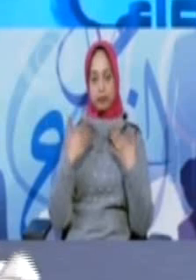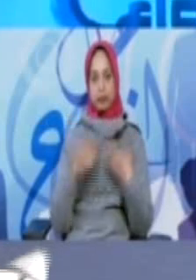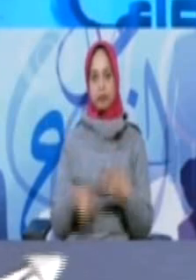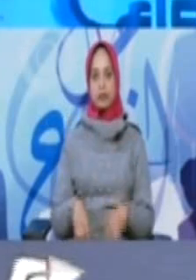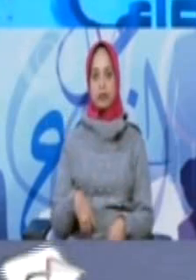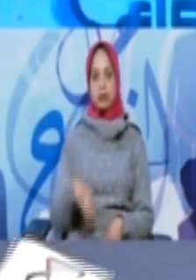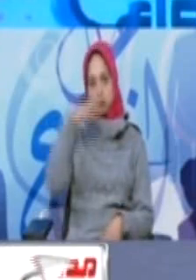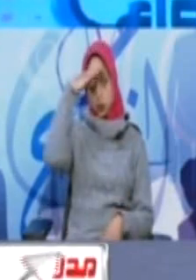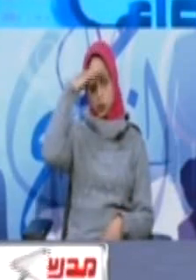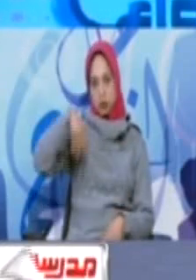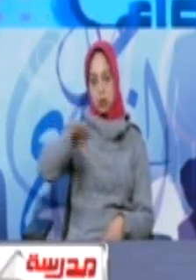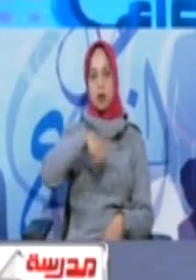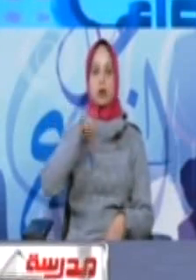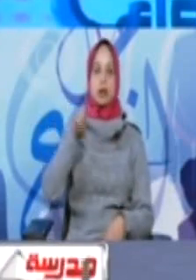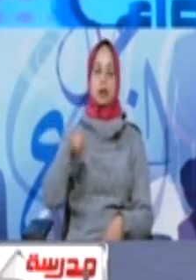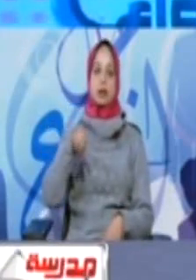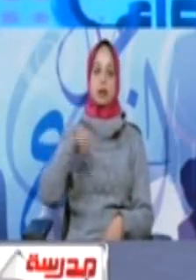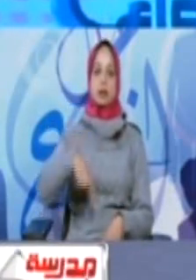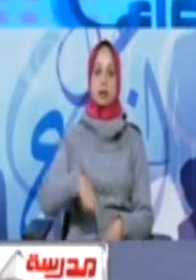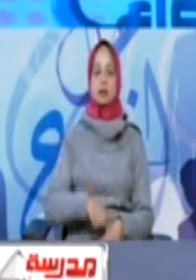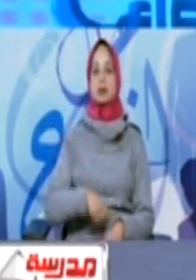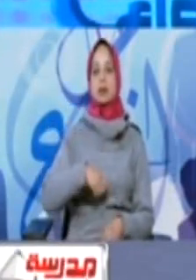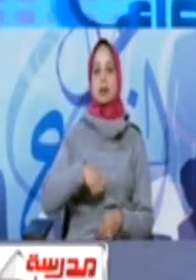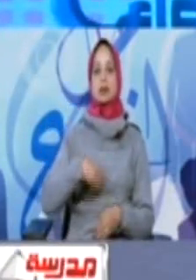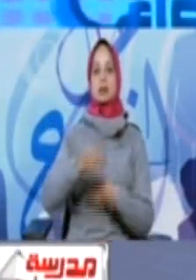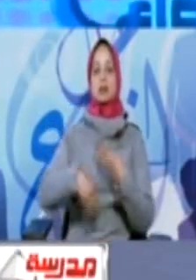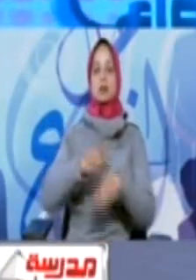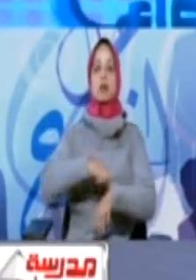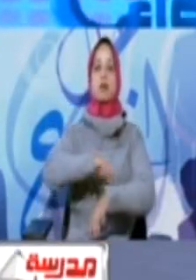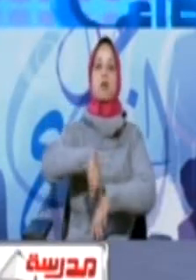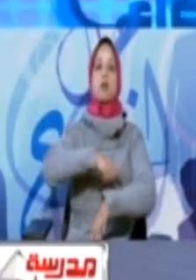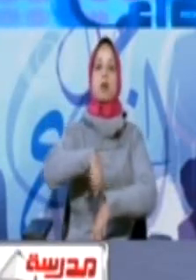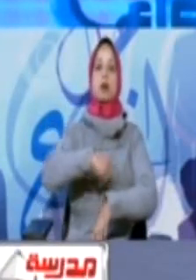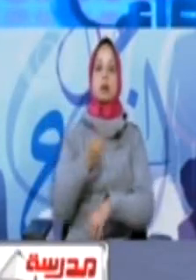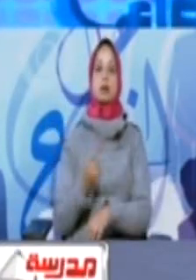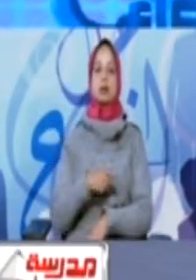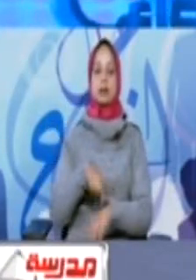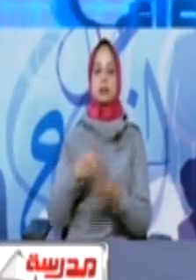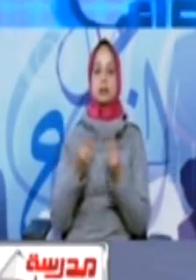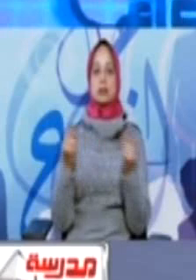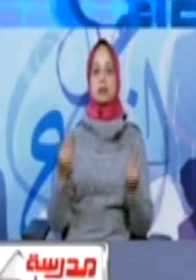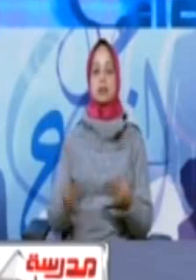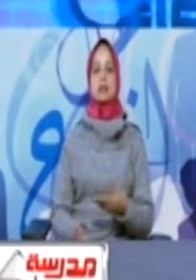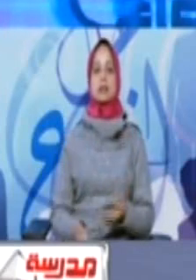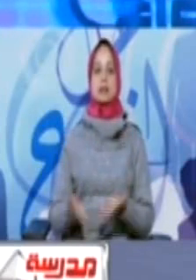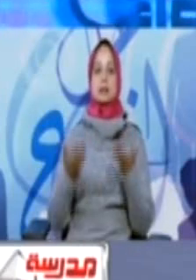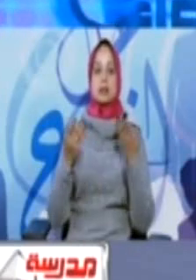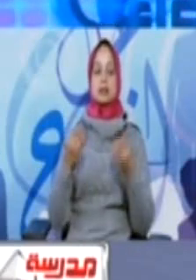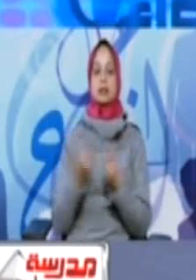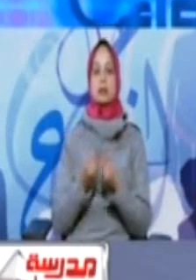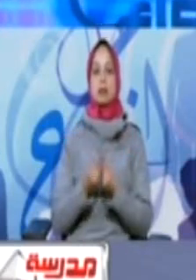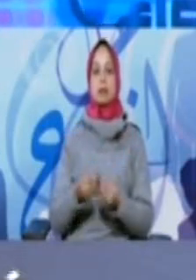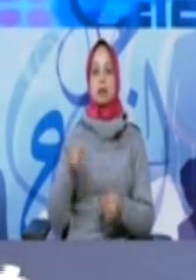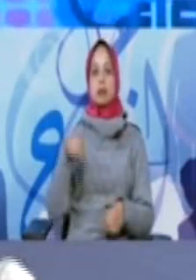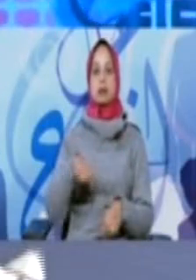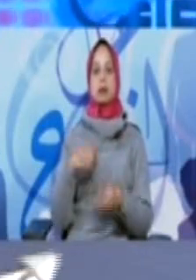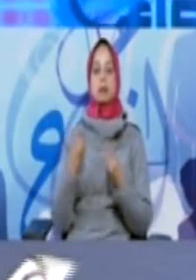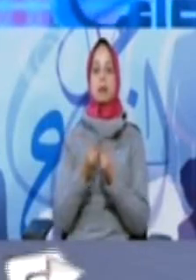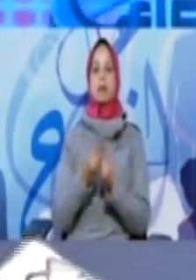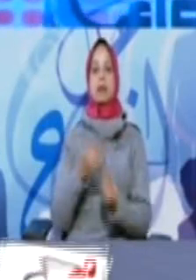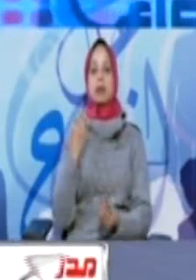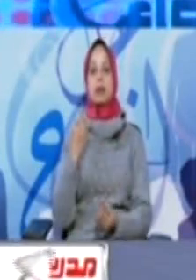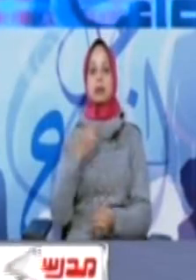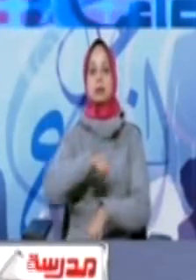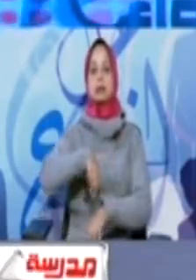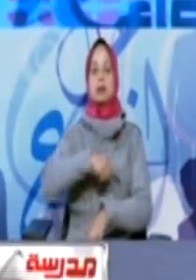وتزود مدة الساعة في نص السنة، ساعتين متصلتين ثم نص ساعة راحة ثم ساعة متصلة. يعني النهاردة احنا معاكم على مدار 3 ساعات